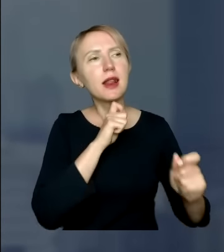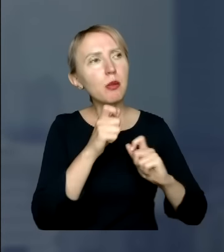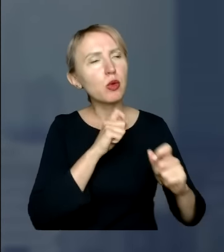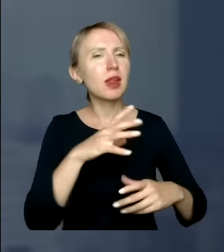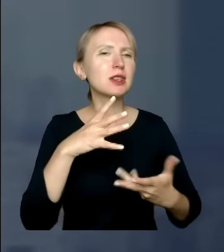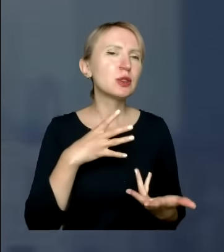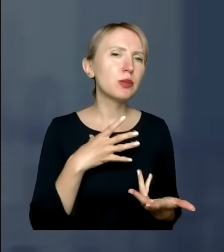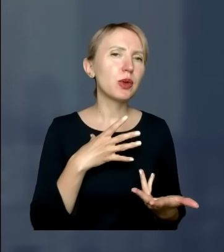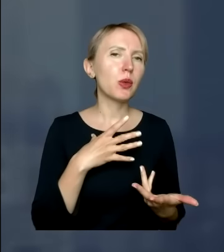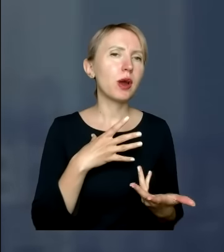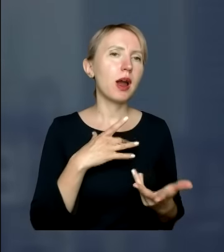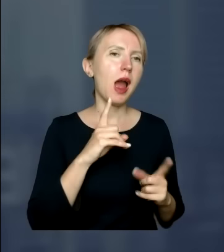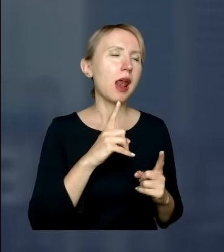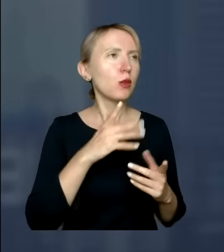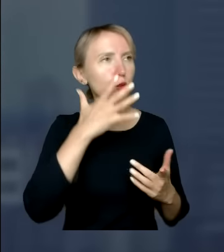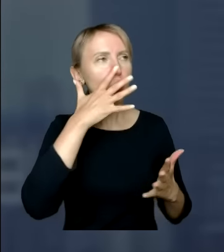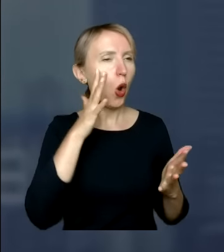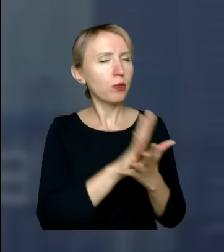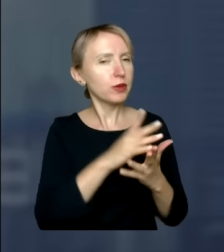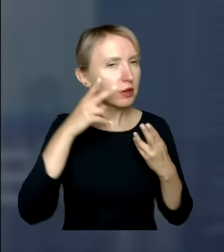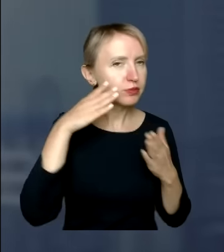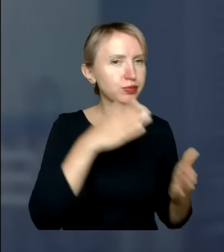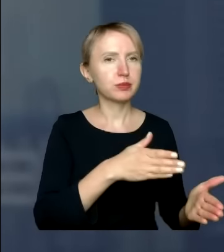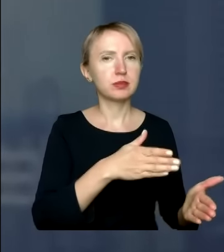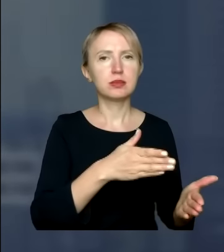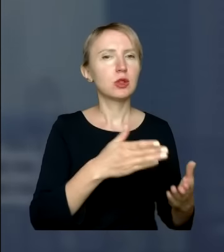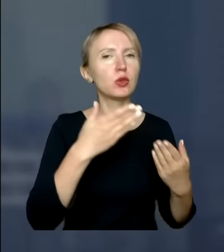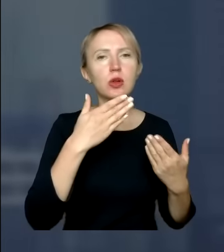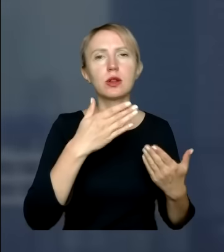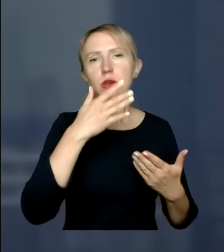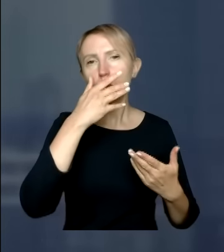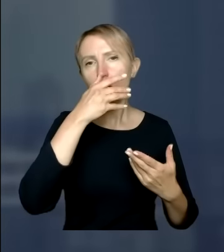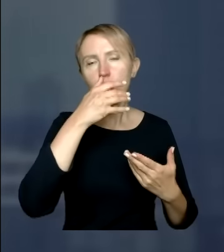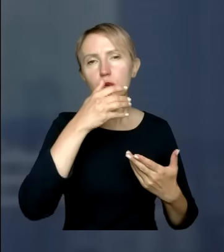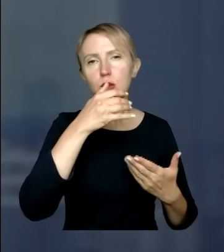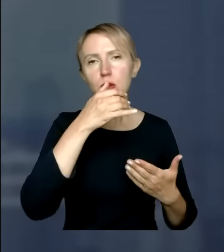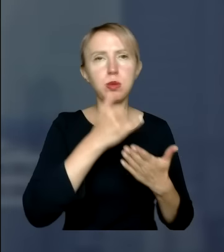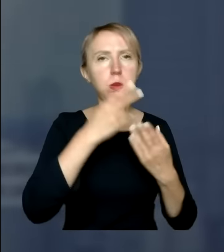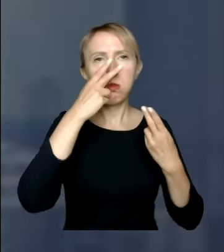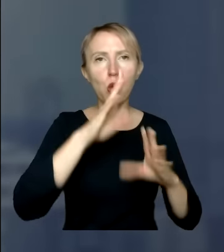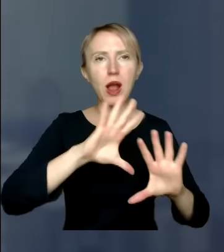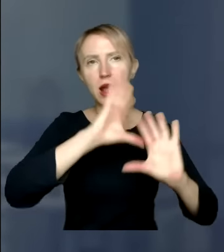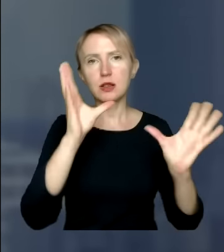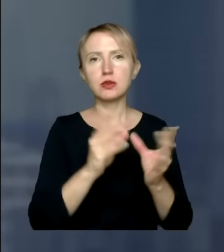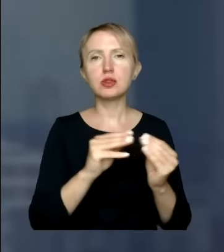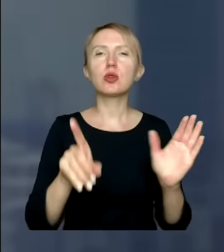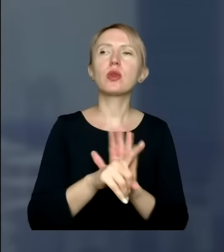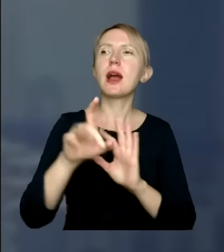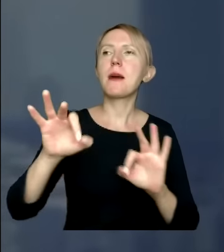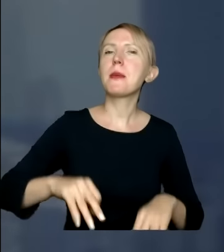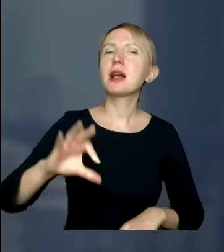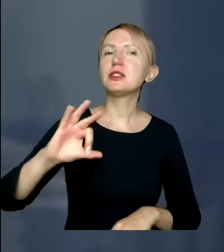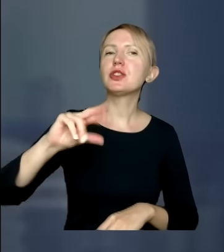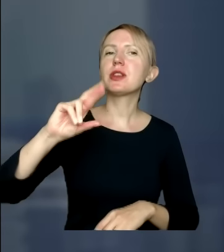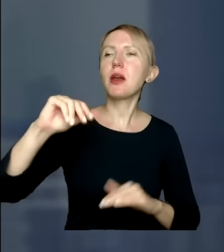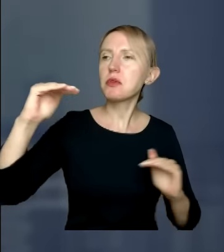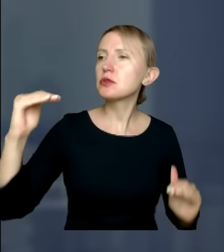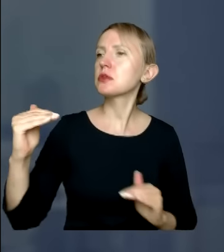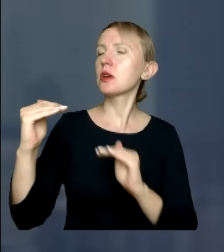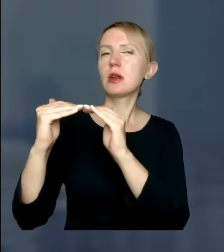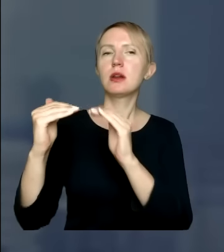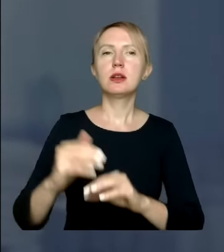już tendencyjne czyli nie pokazujące tak jak trzeba tylko tak jak trzeba było dla pana Sienkiewicza i pana Tuska i generalnie